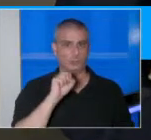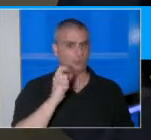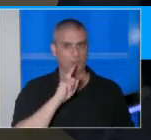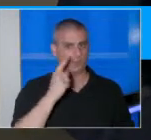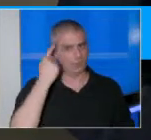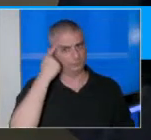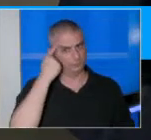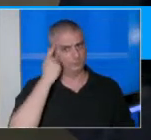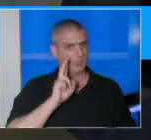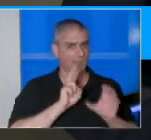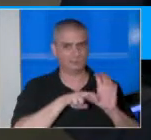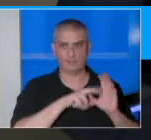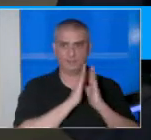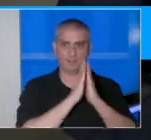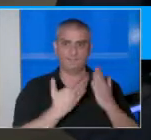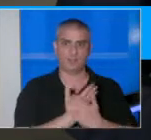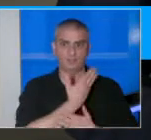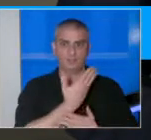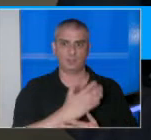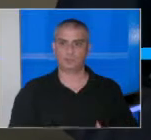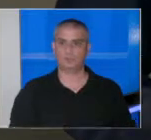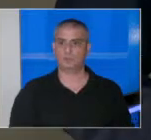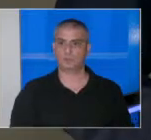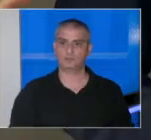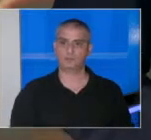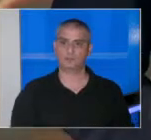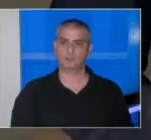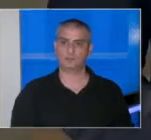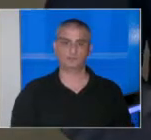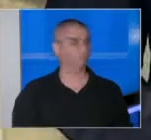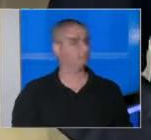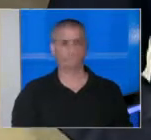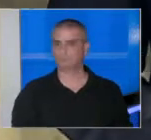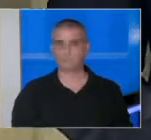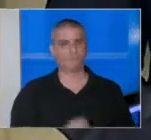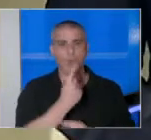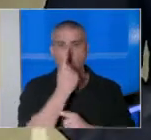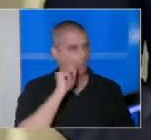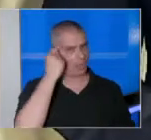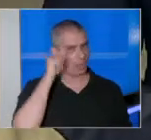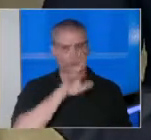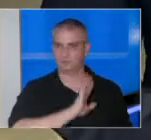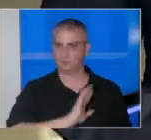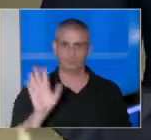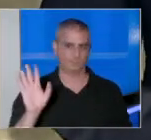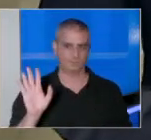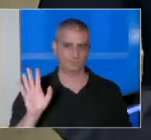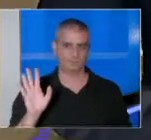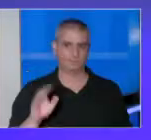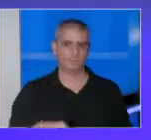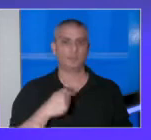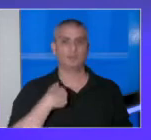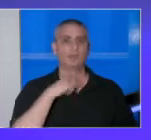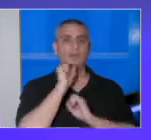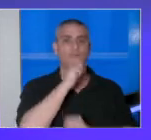לא חשבת להצטרף לתקווה חדשה? זה לא עלה אפילו לרגע במחשבה שלי.